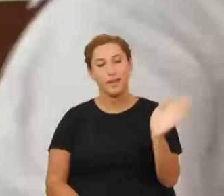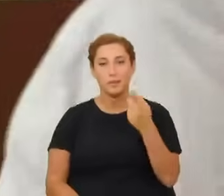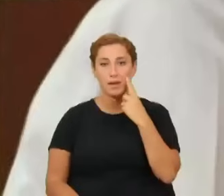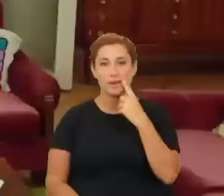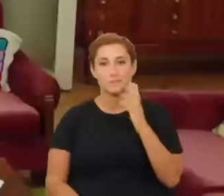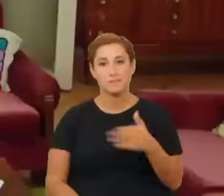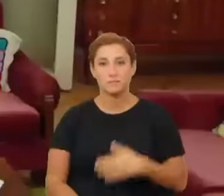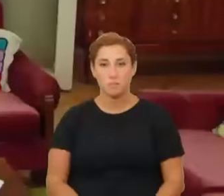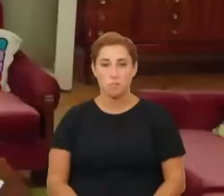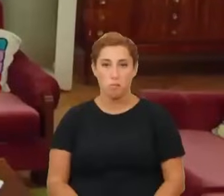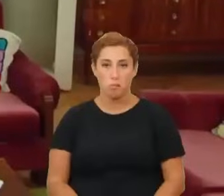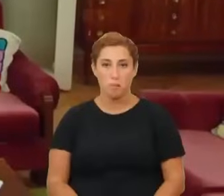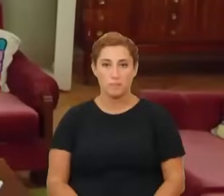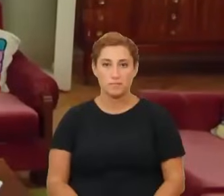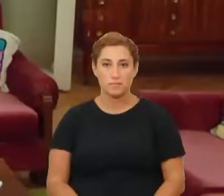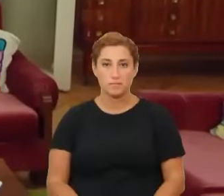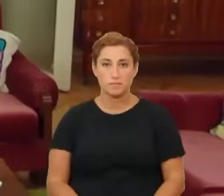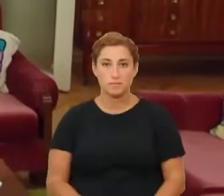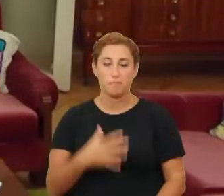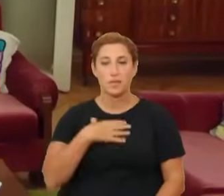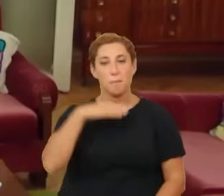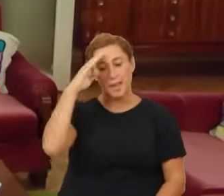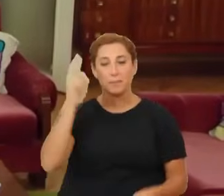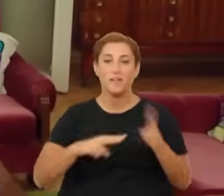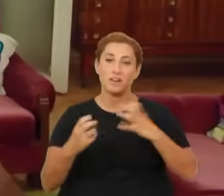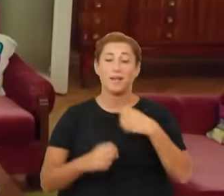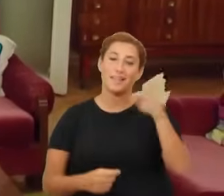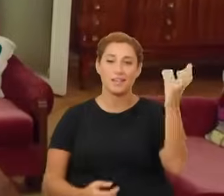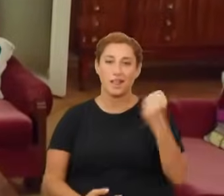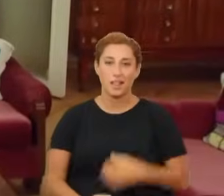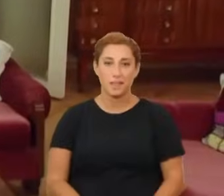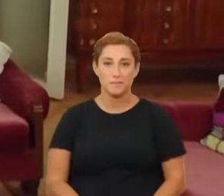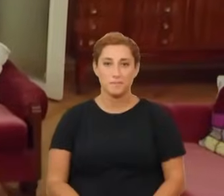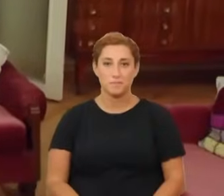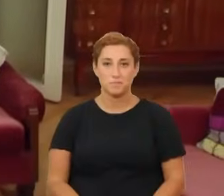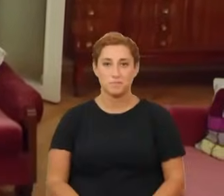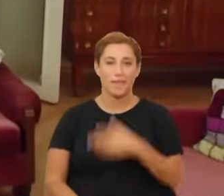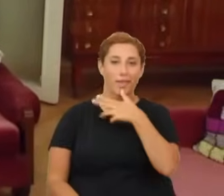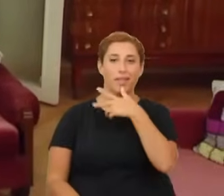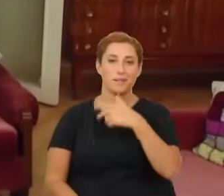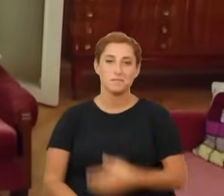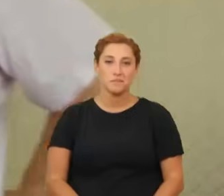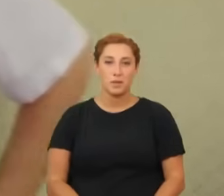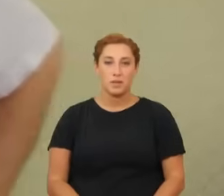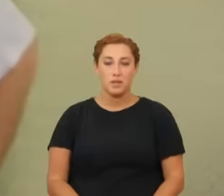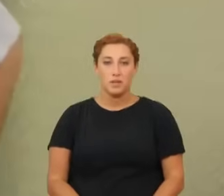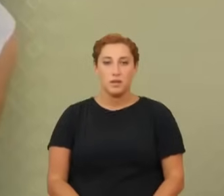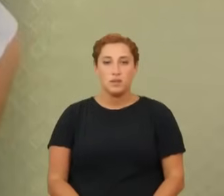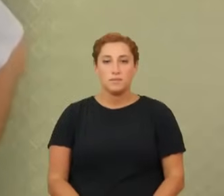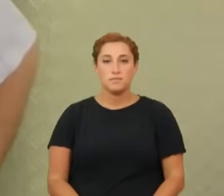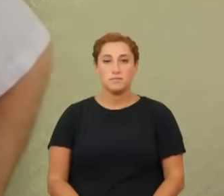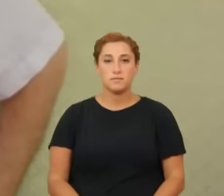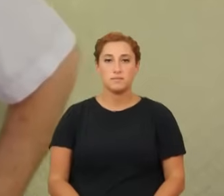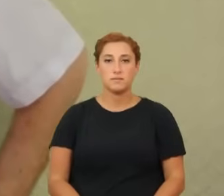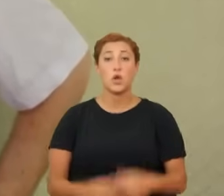bakalım. Tamam. Gidin kendime bayramlık alın. Hadi git al. Elinde verdiği iade zarfıyla çıkıp giderken Fehmi haline